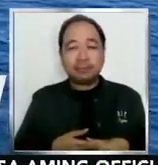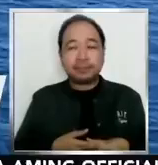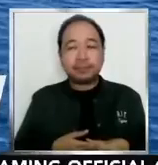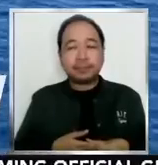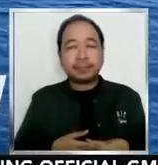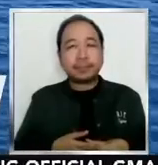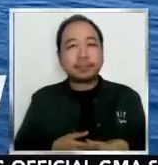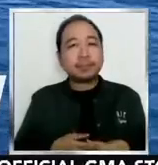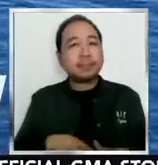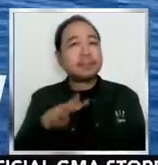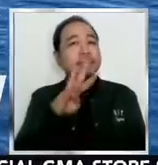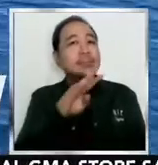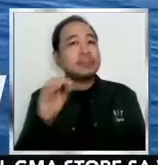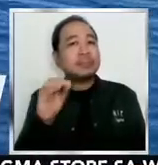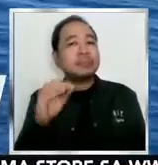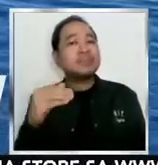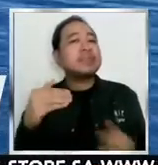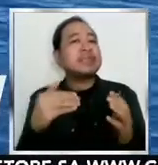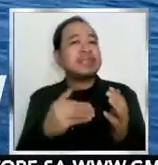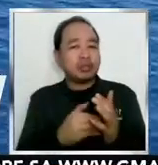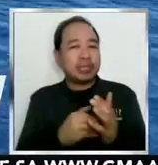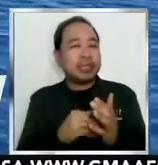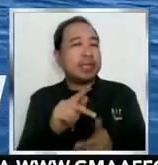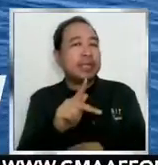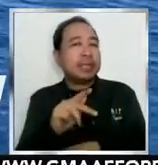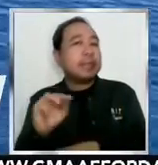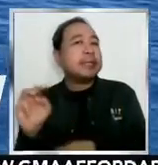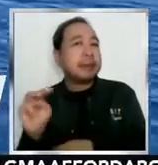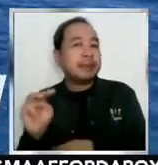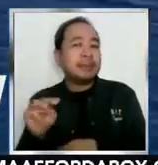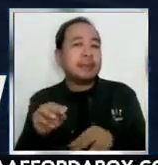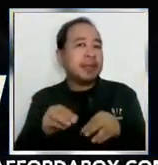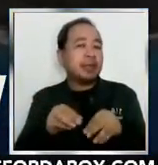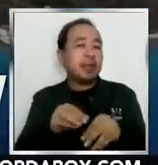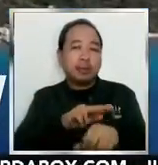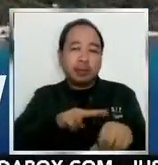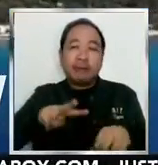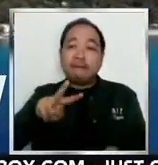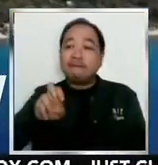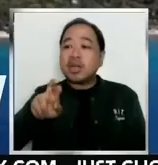14,000 square kilometers ang lawak ng karagatang sakop ng Verde Island Passage.